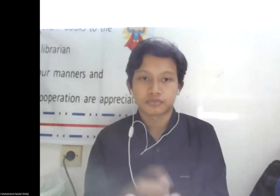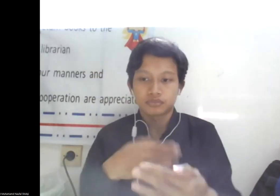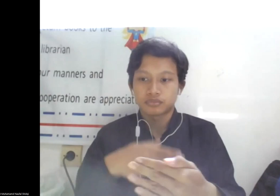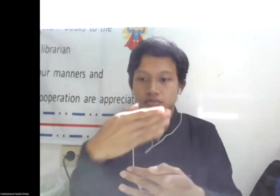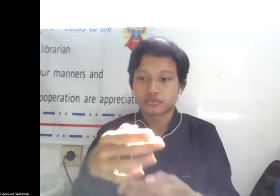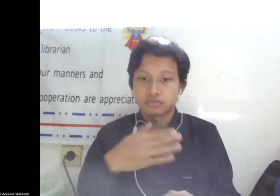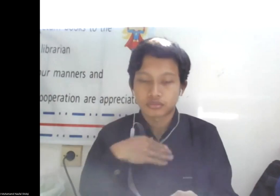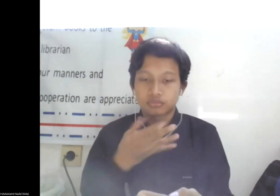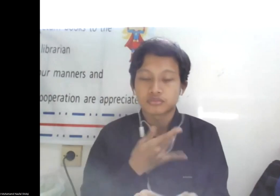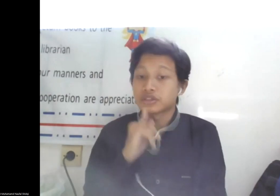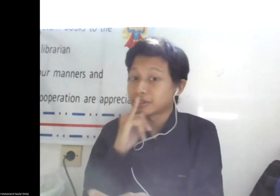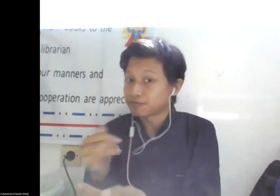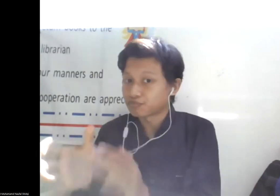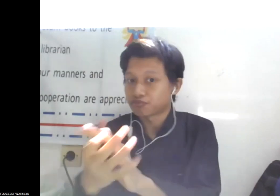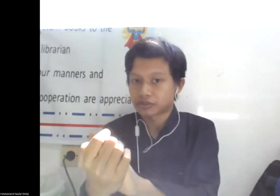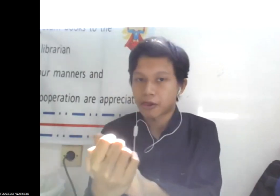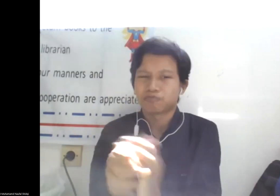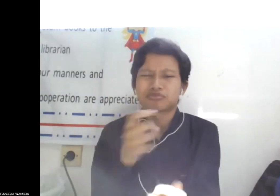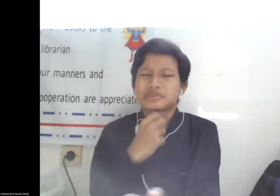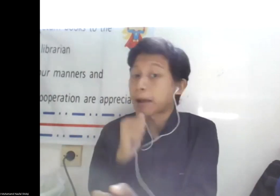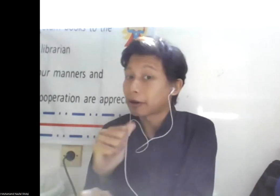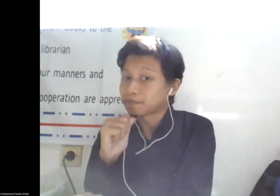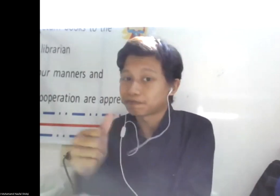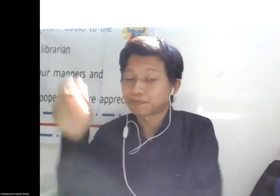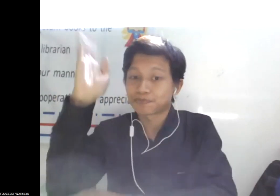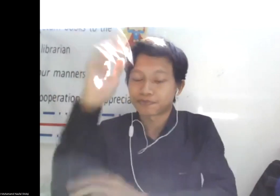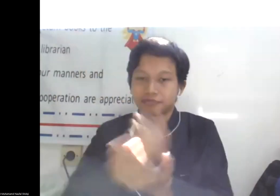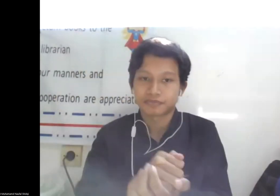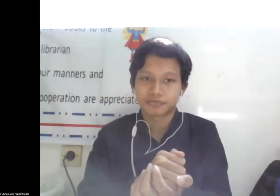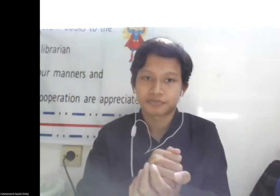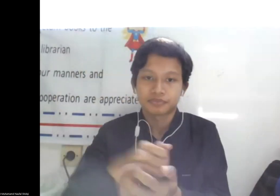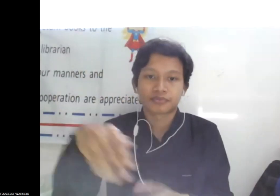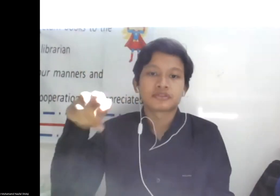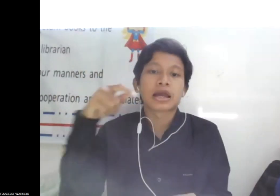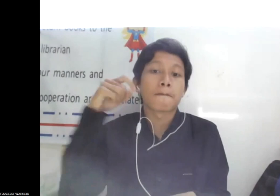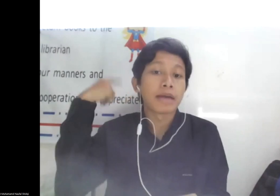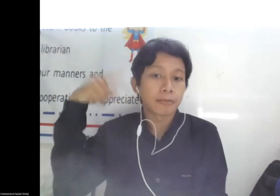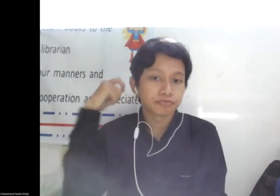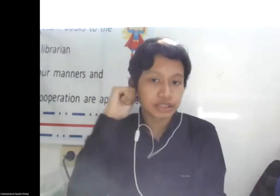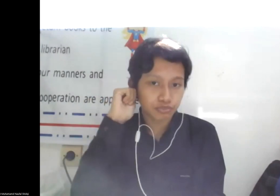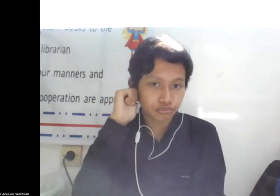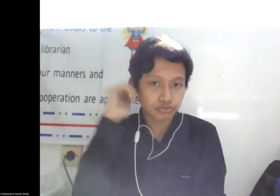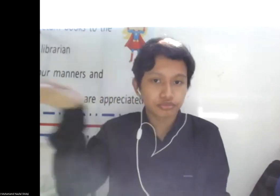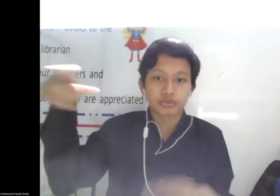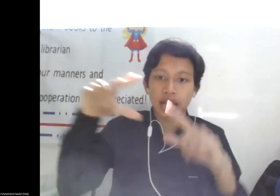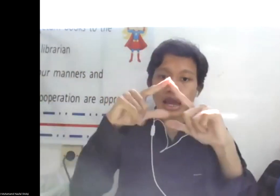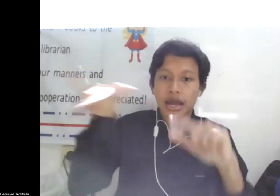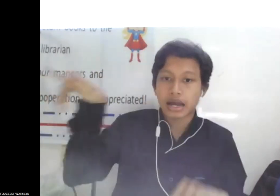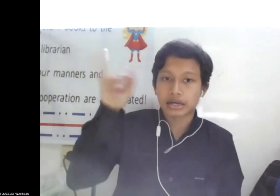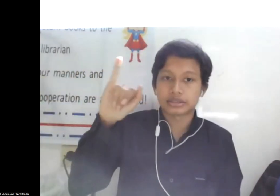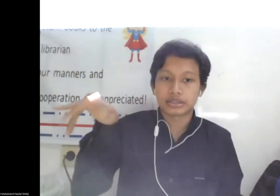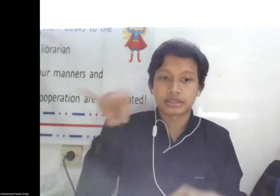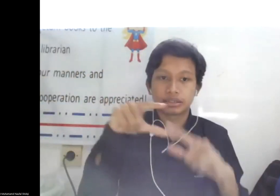Kak Azizah ini adalah salah satu pustakawan perpustakaan Iin Sunan Kalijaga Yogyakarta